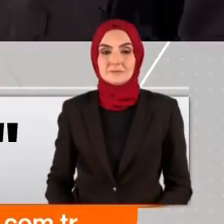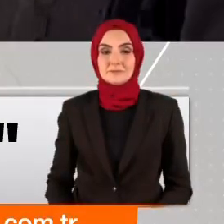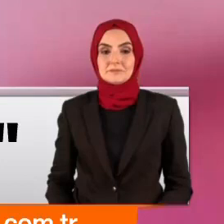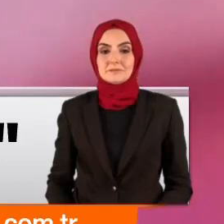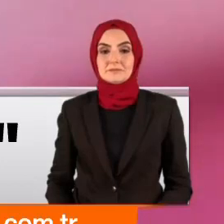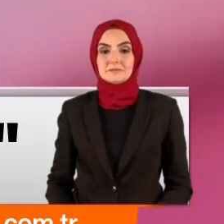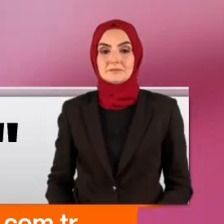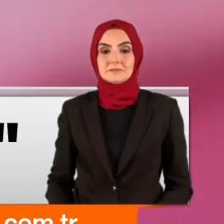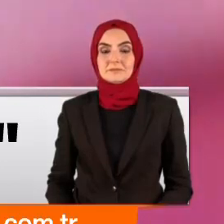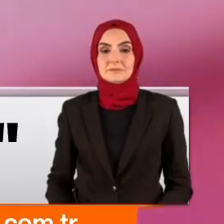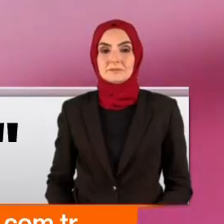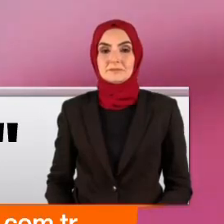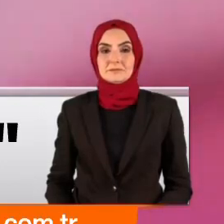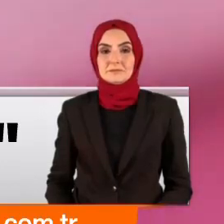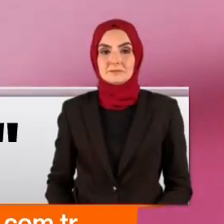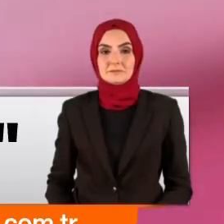anlayamadım.